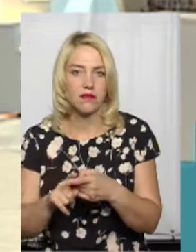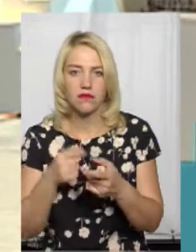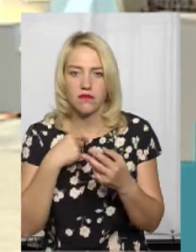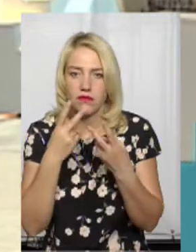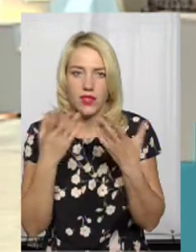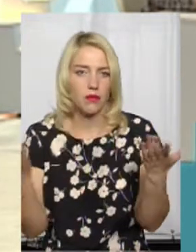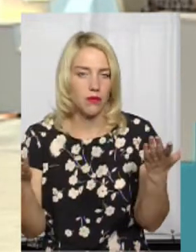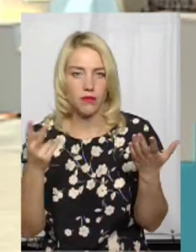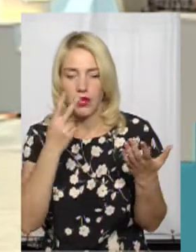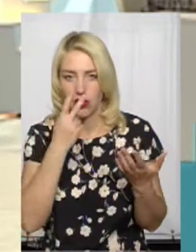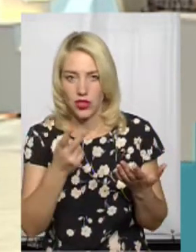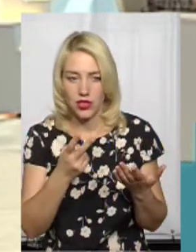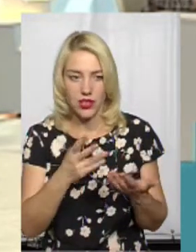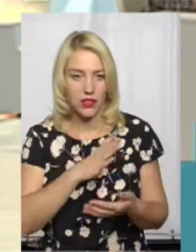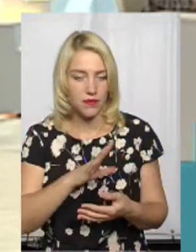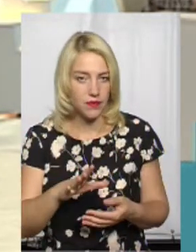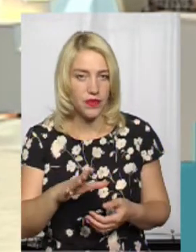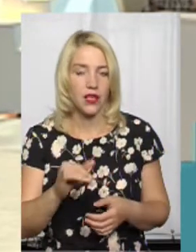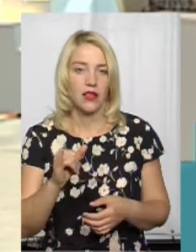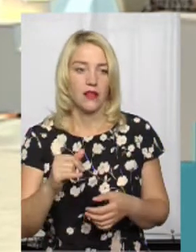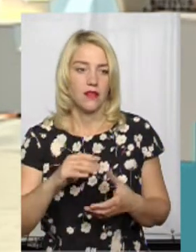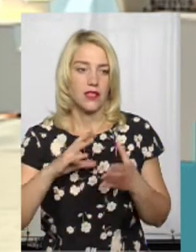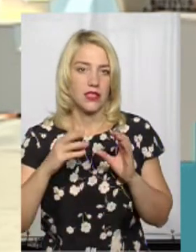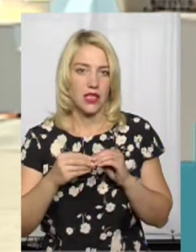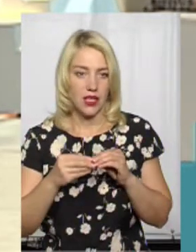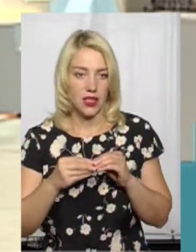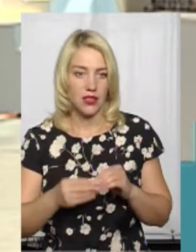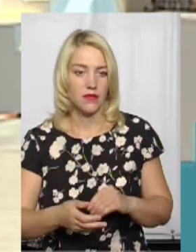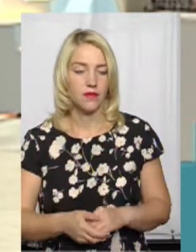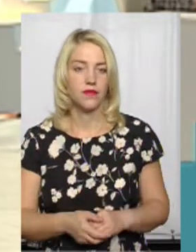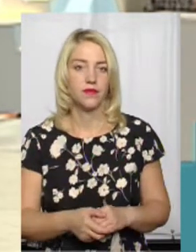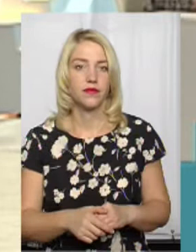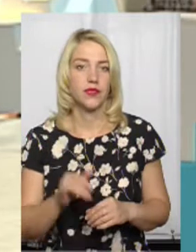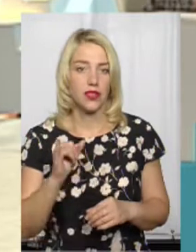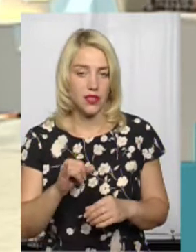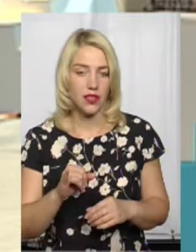не доводилося бачити в нас в області. Навіть так. І,